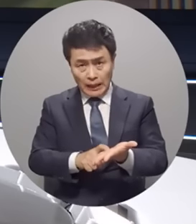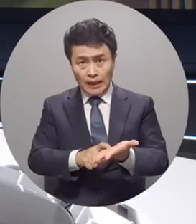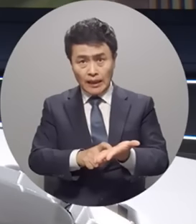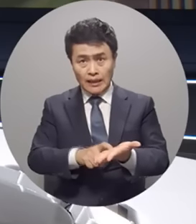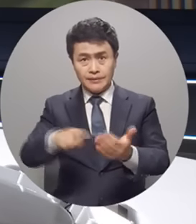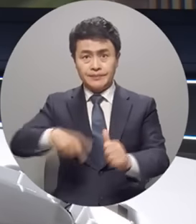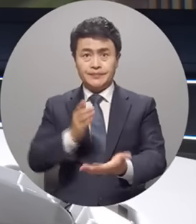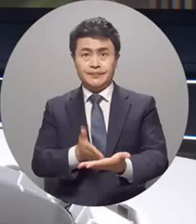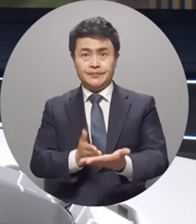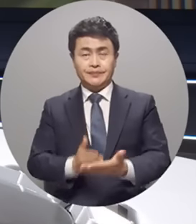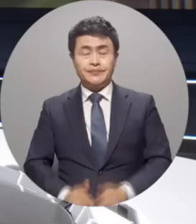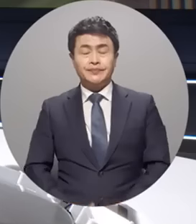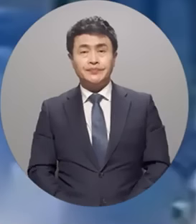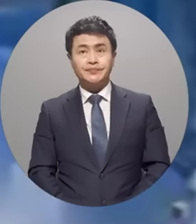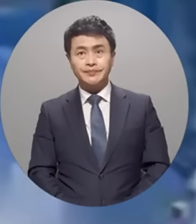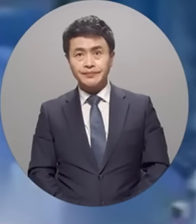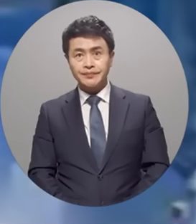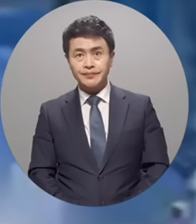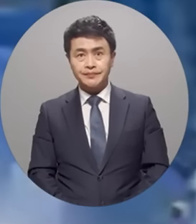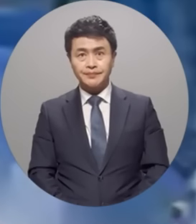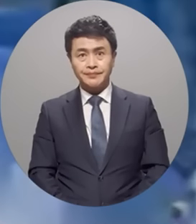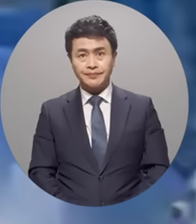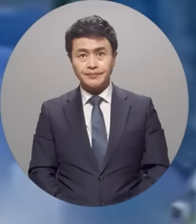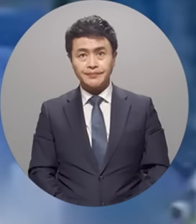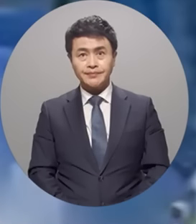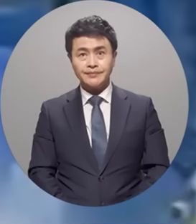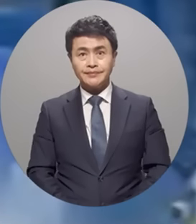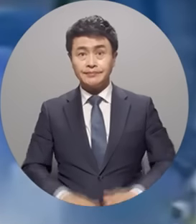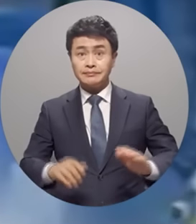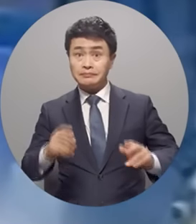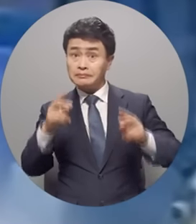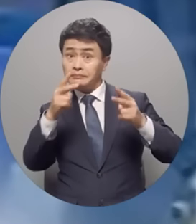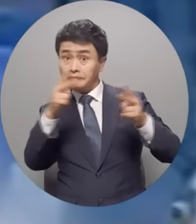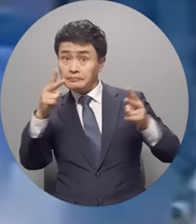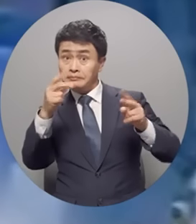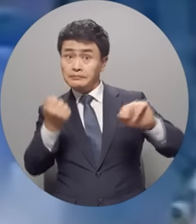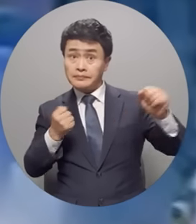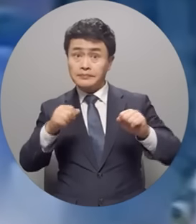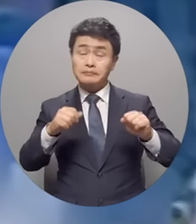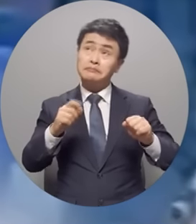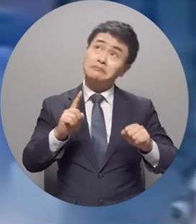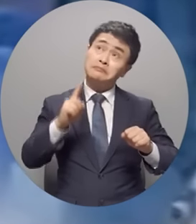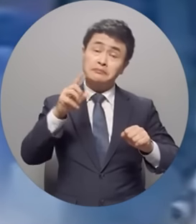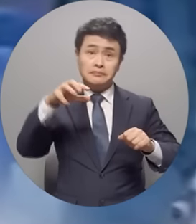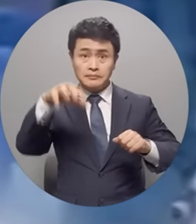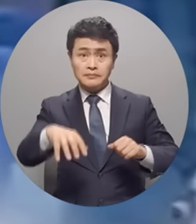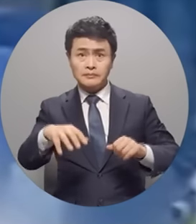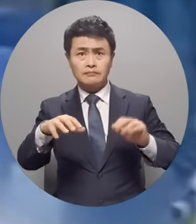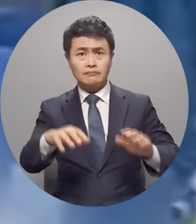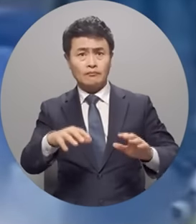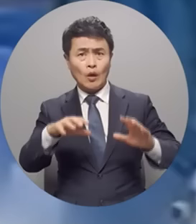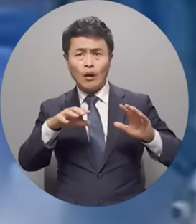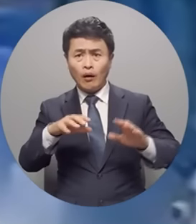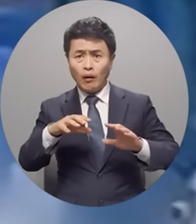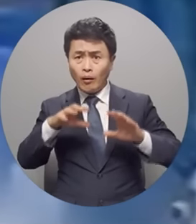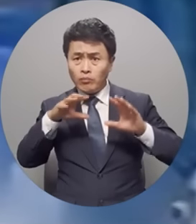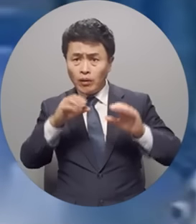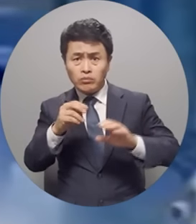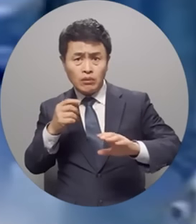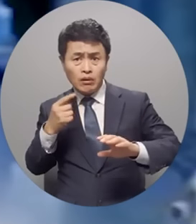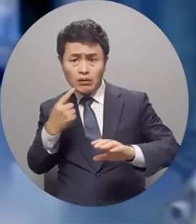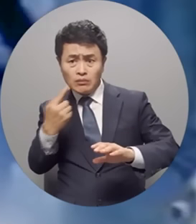이진 기자입니다 위층에 태권도장이 있는 한 건물앞 멈춰선 구급차 안으로